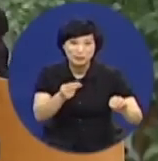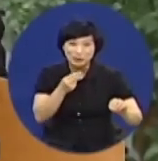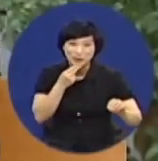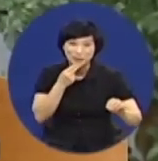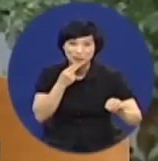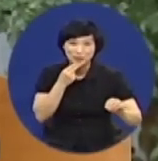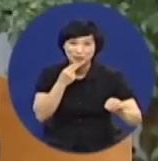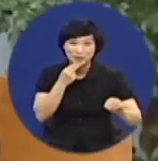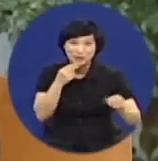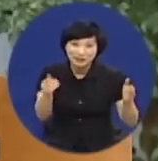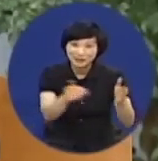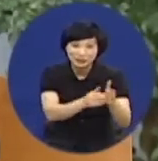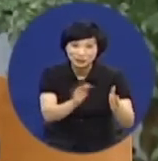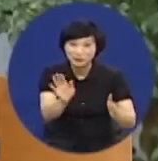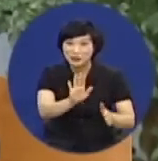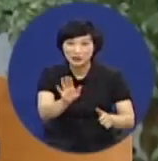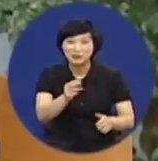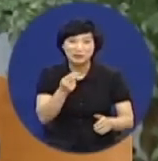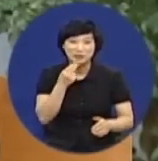耐えることもなく、